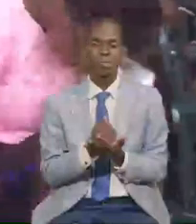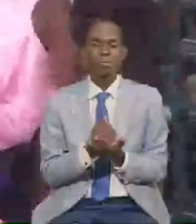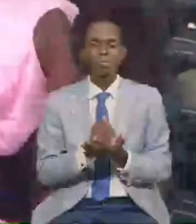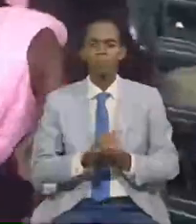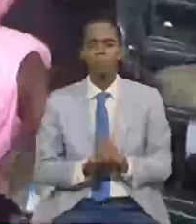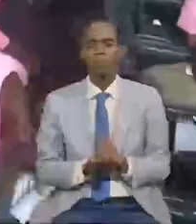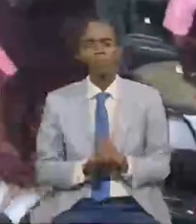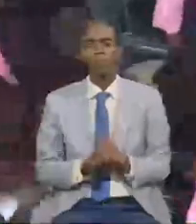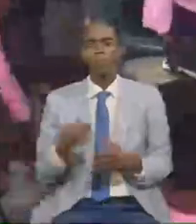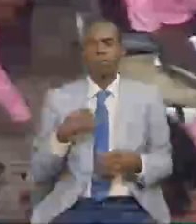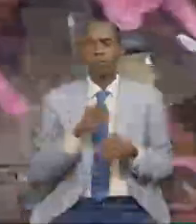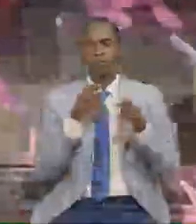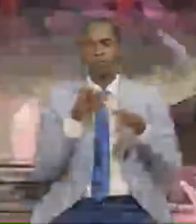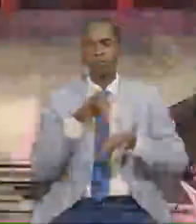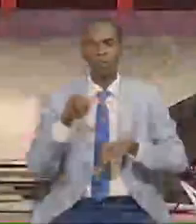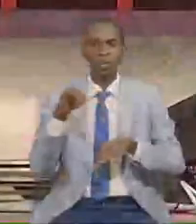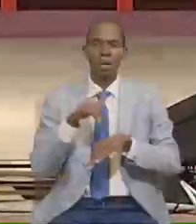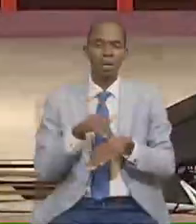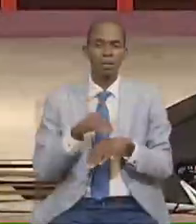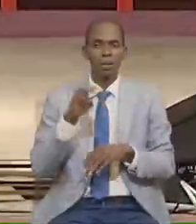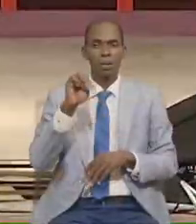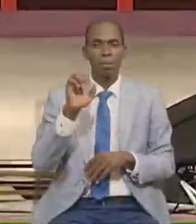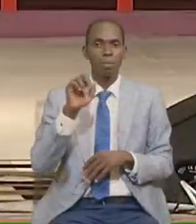Nous sommes en Marc chapitre 16,